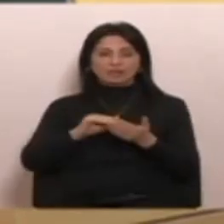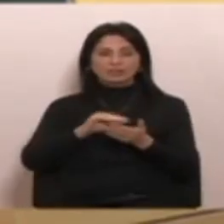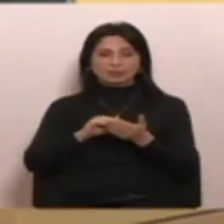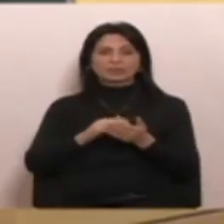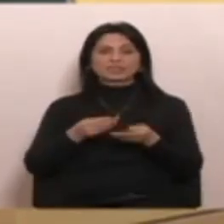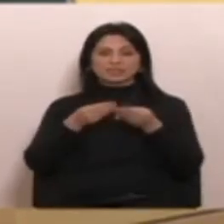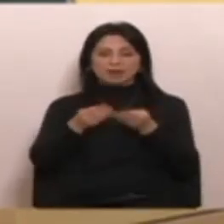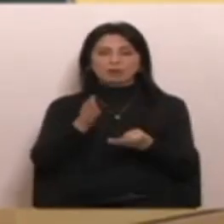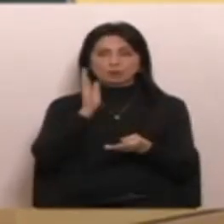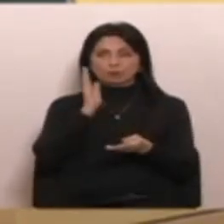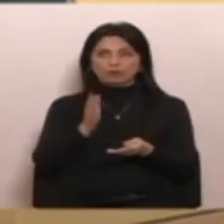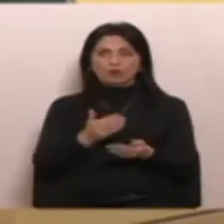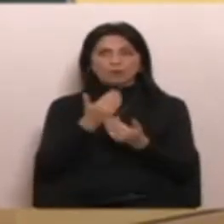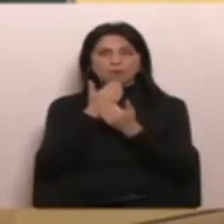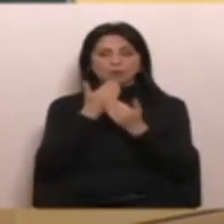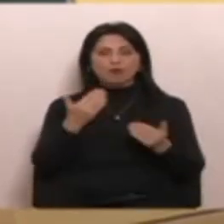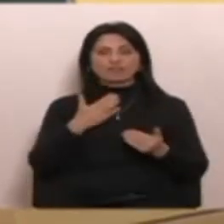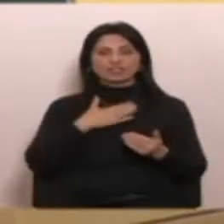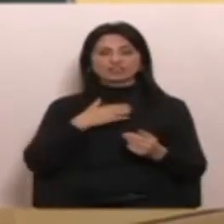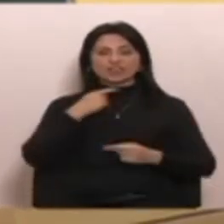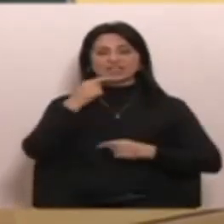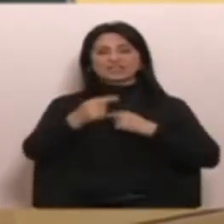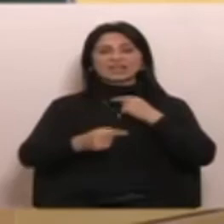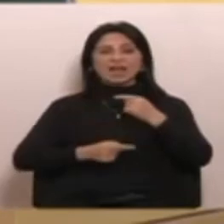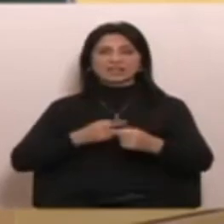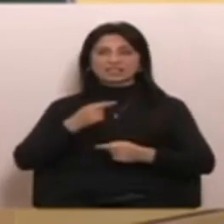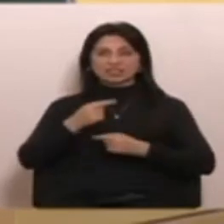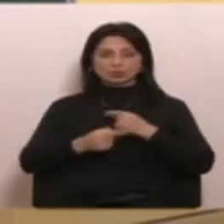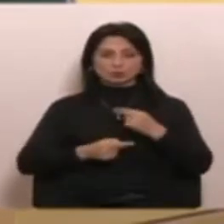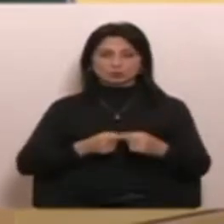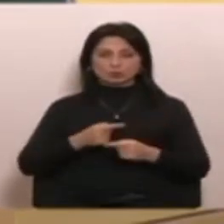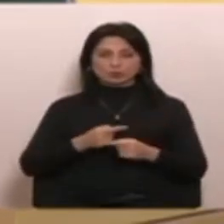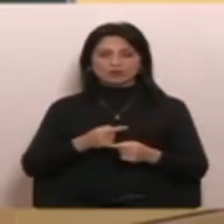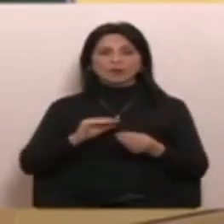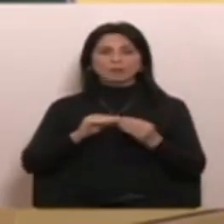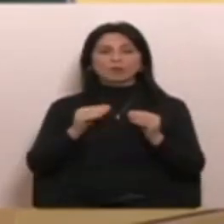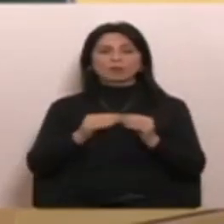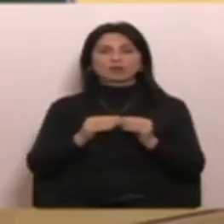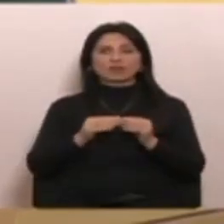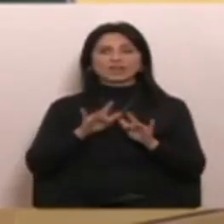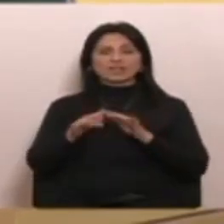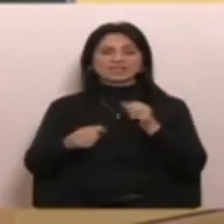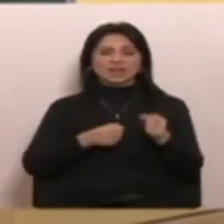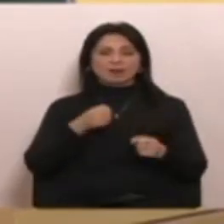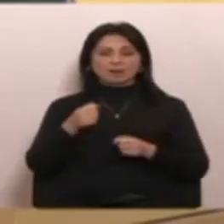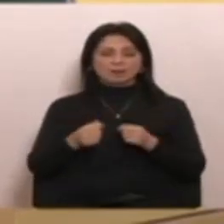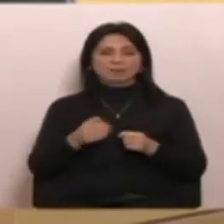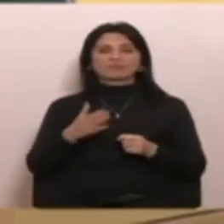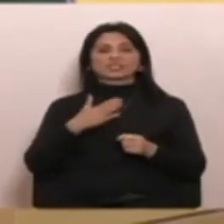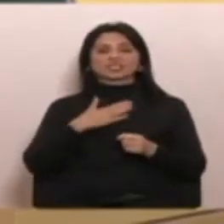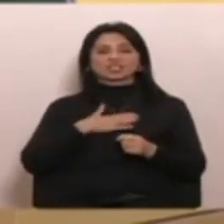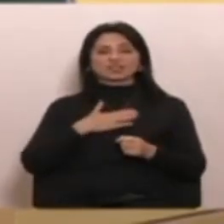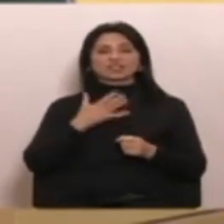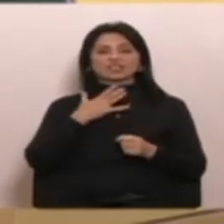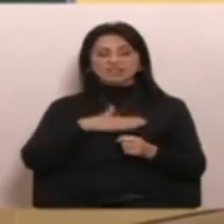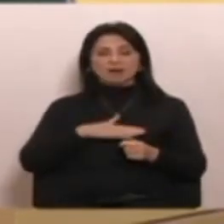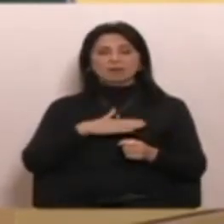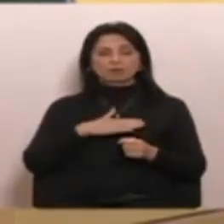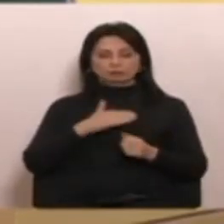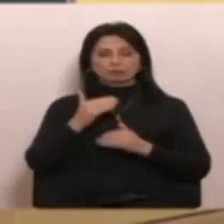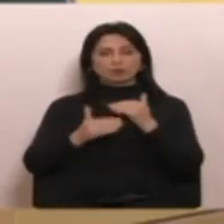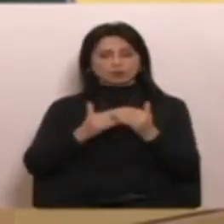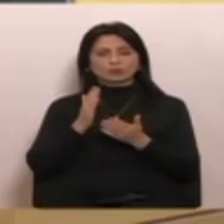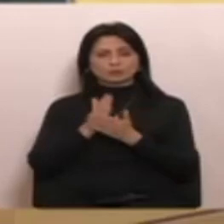წარმოგიდგენთ. და ბოლოს, ჩვენი ტრადიციული გამოწვევა დასაქმება. ჩვენ საკმაოდ მნიშვნელოვანი პროგრესი